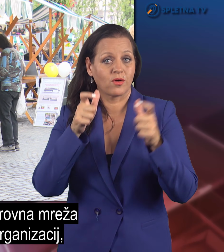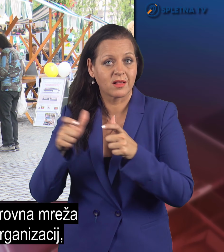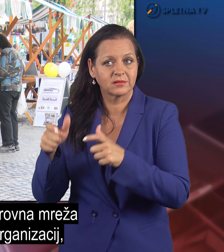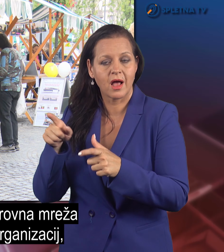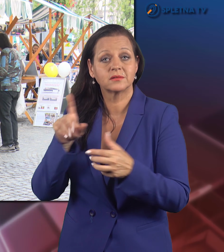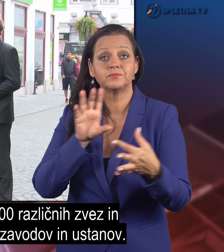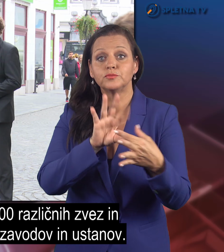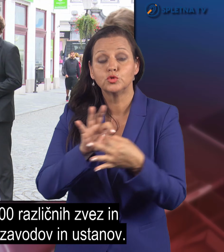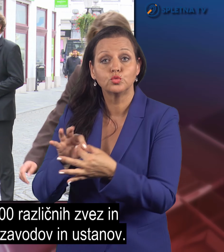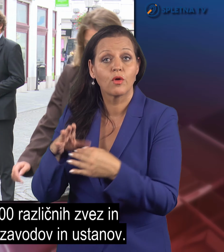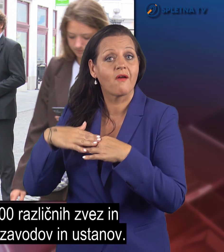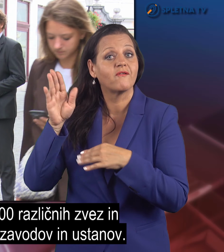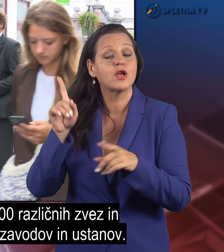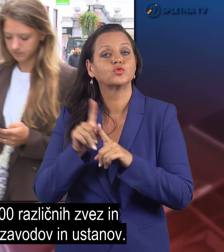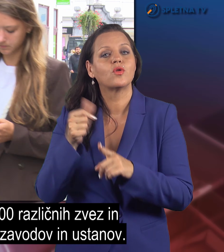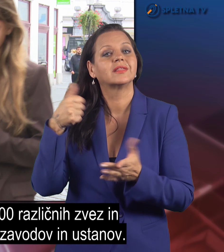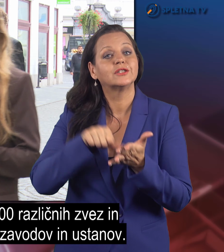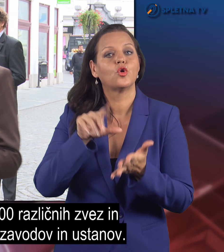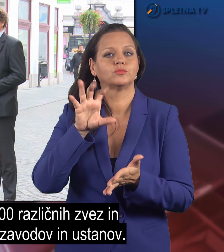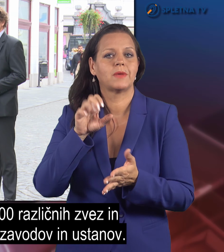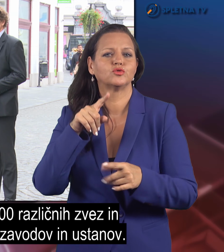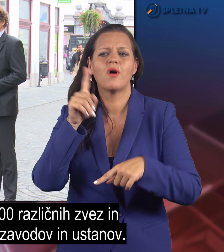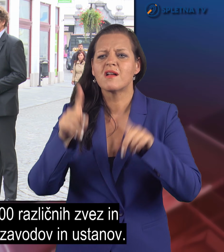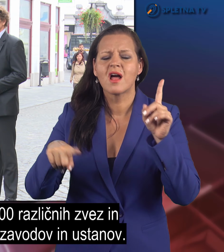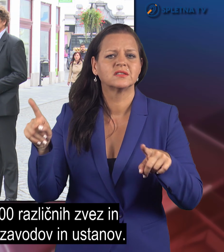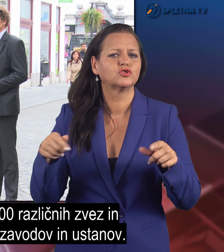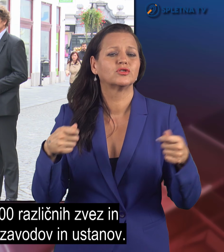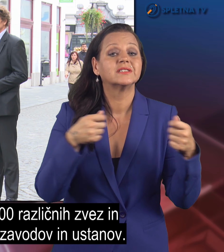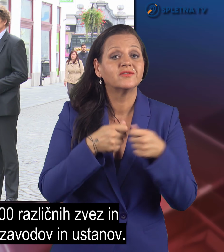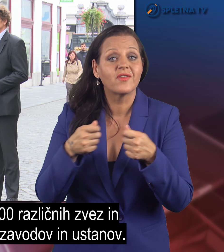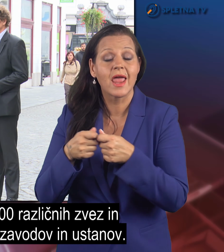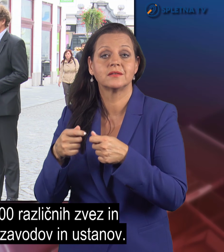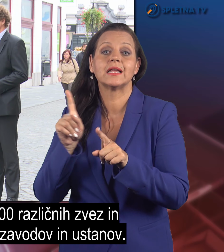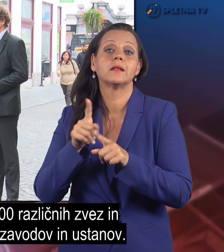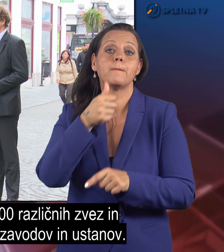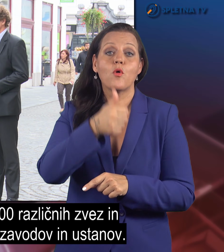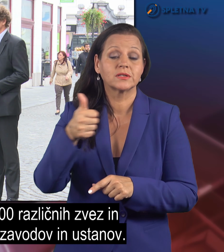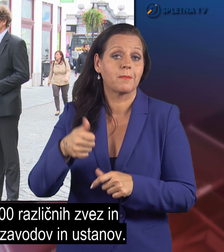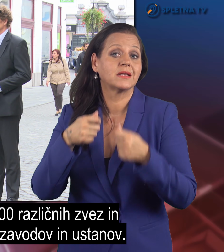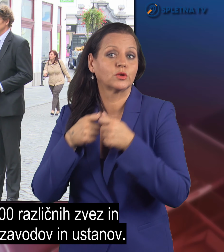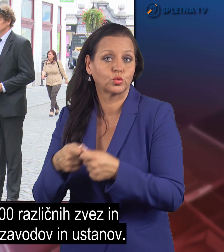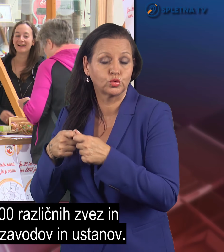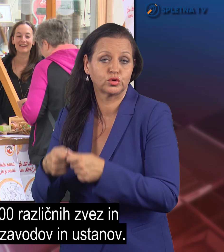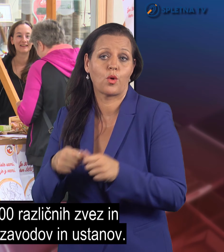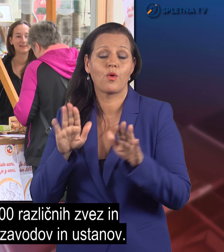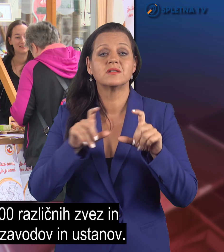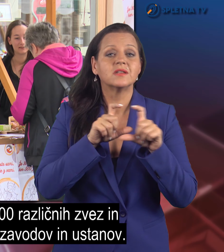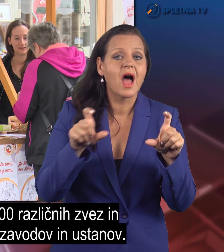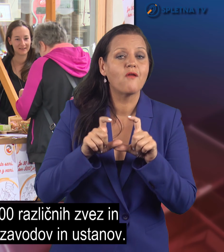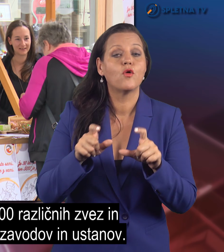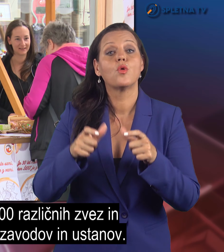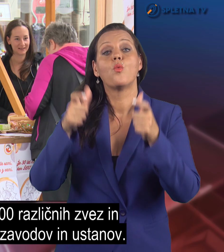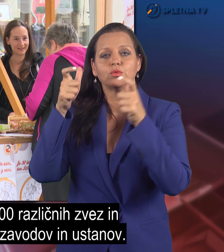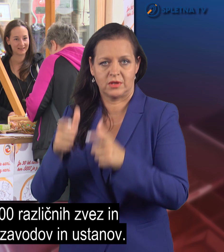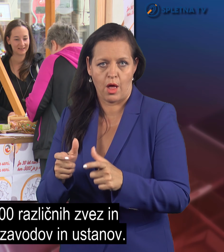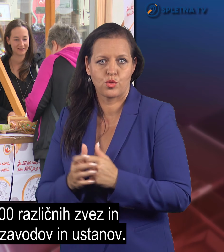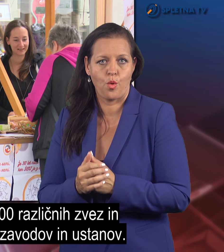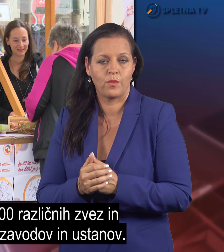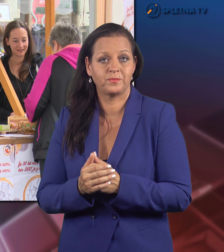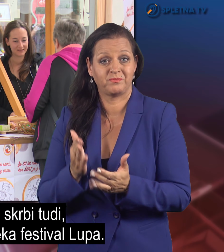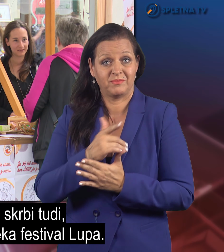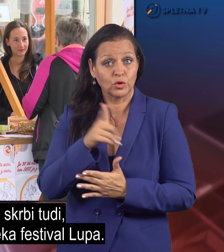organizacij, združuje več kot 1500 različnih zvez in posameznih društev, zavodov in ustanov.